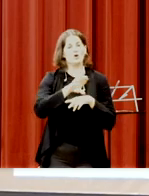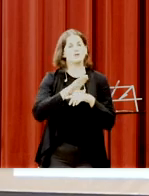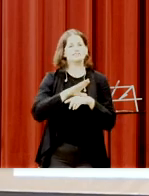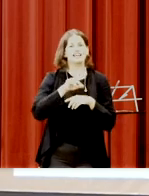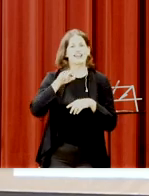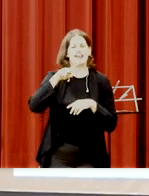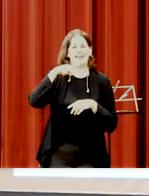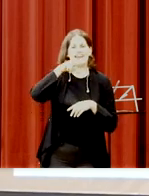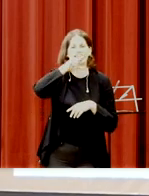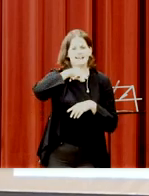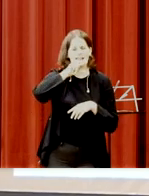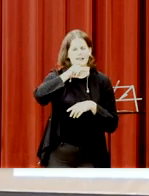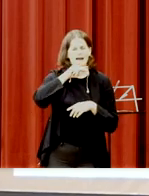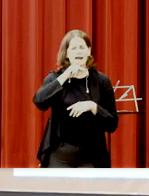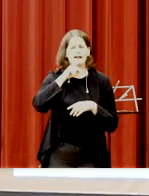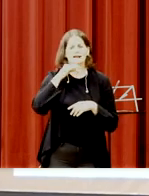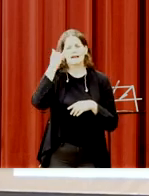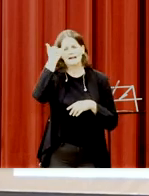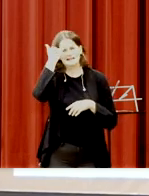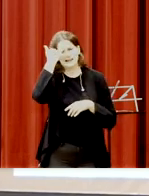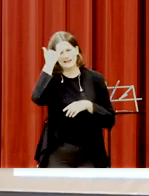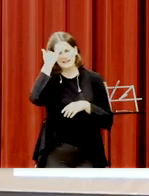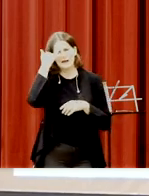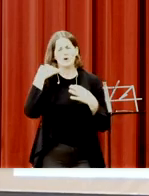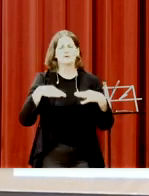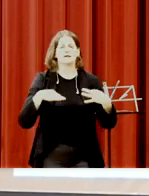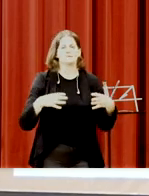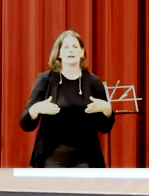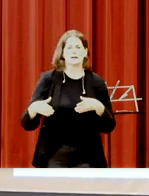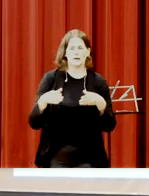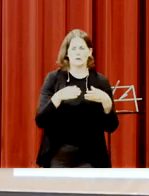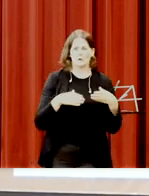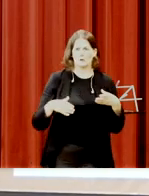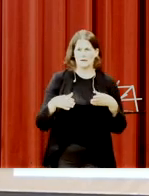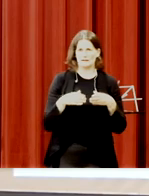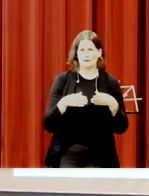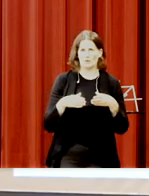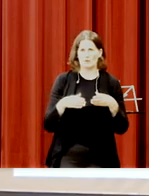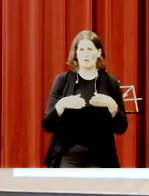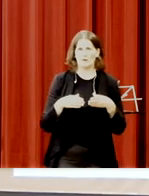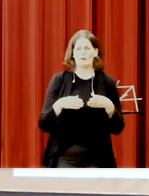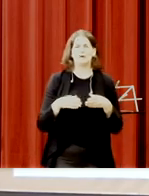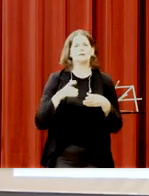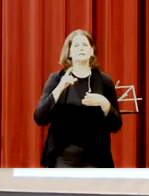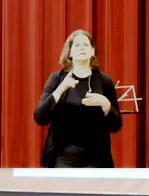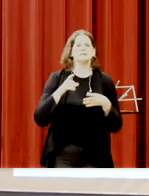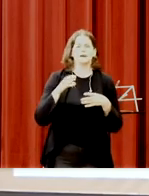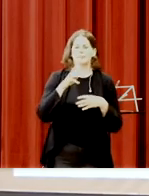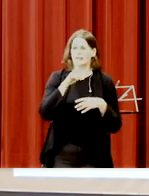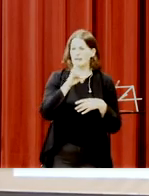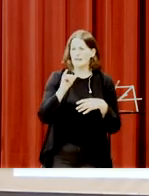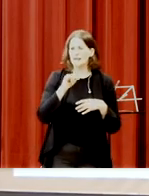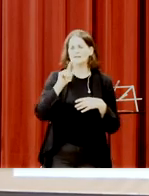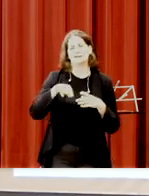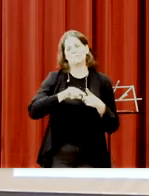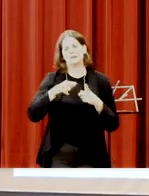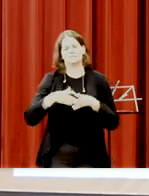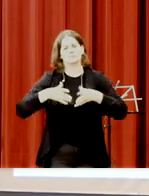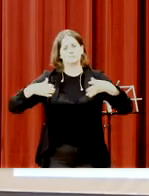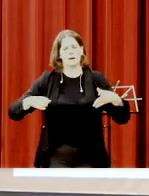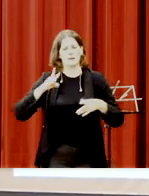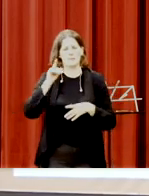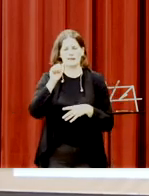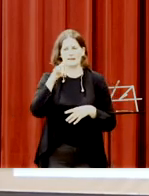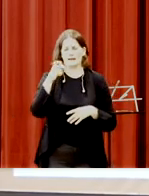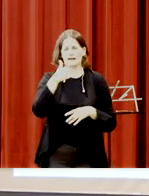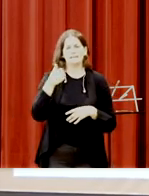ampliant-lo al PTGAS, per tant, a tot el personal treballador de la universitat que fa falta. I enguany, el 2024,